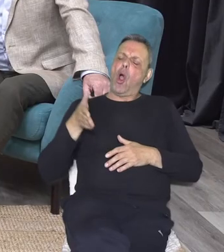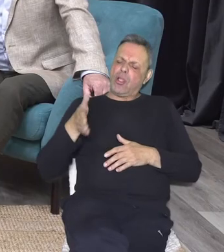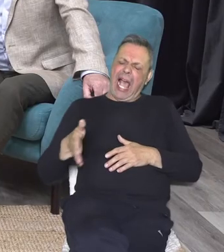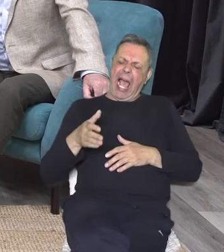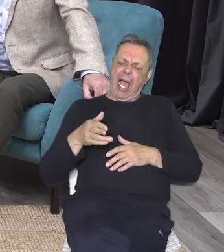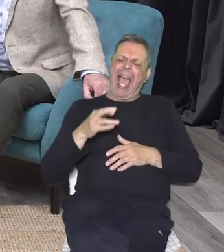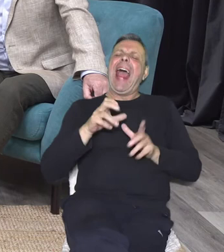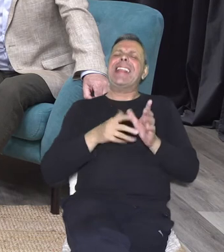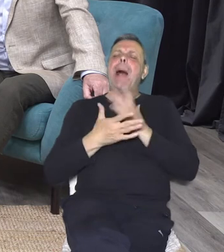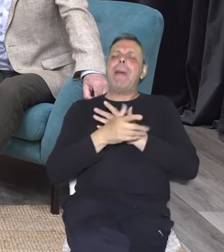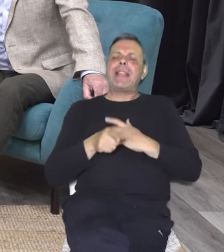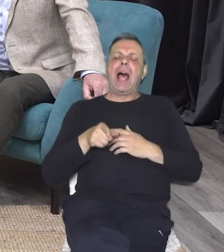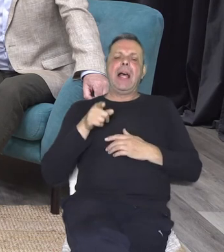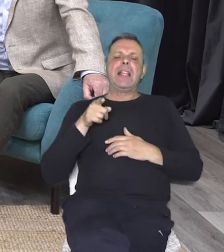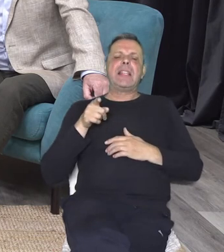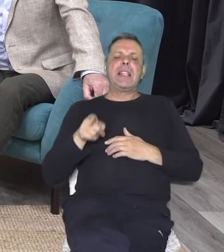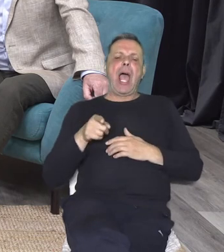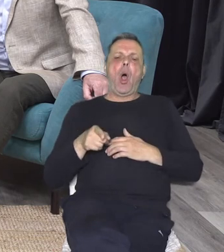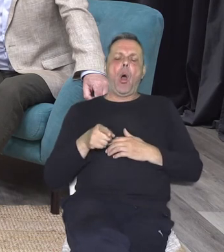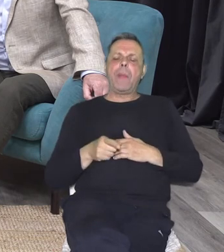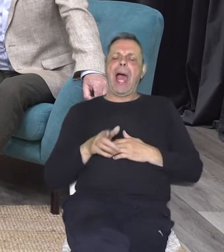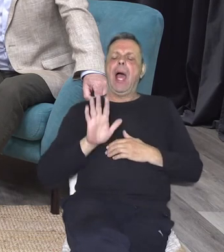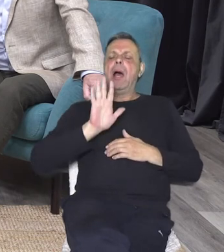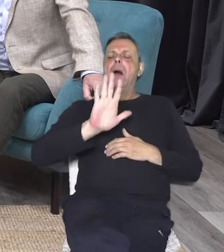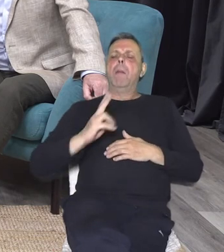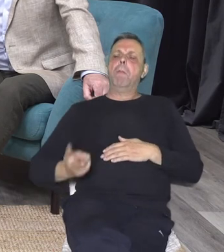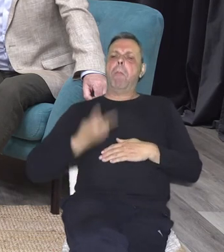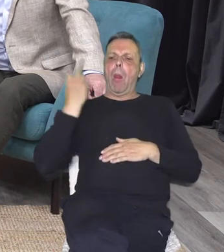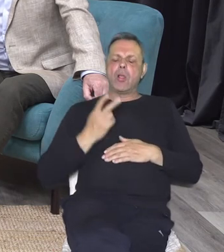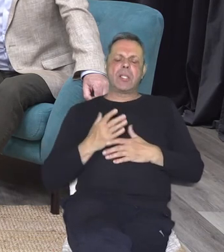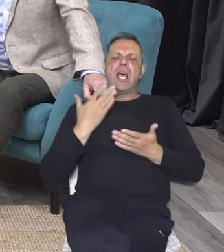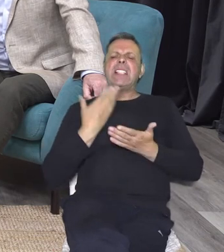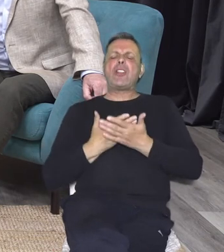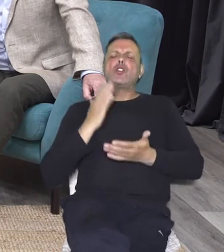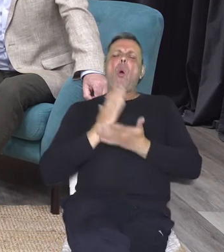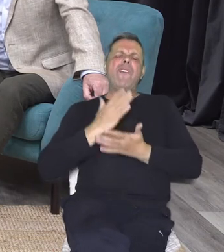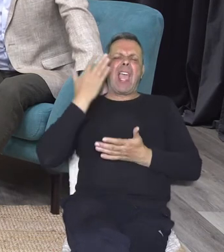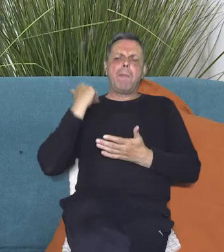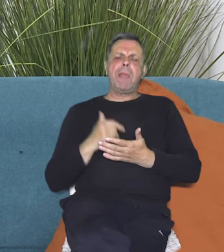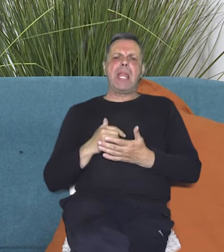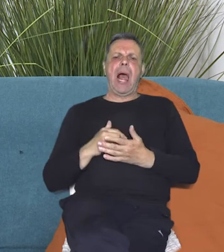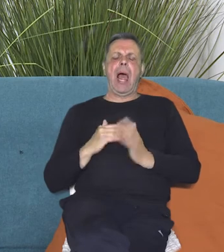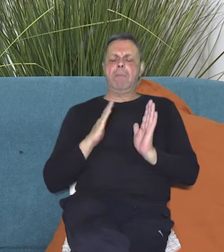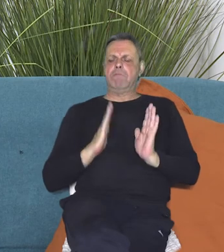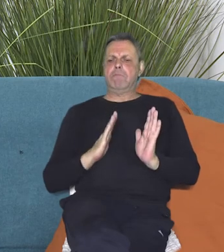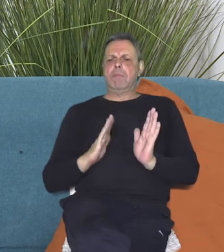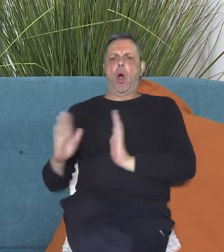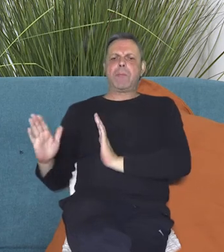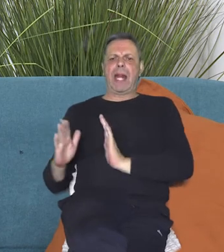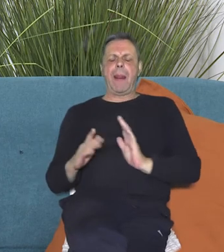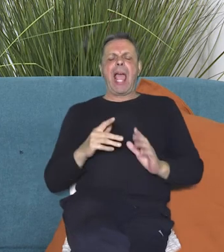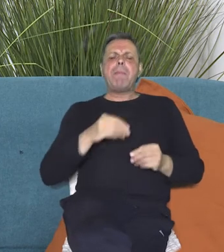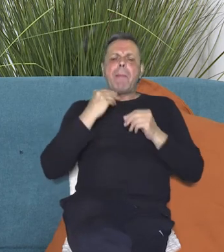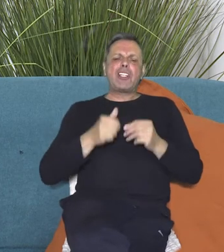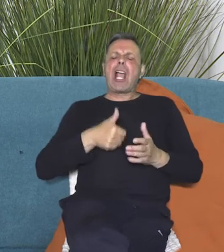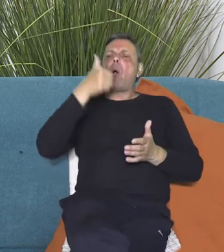govorio za nju da je ona his pride, njegov ponos, zato što je oduvijek bila nevjerojatno odmjerena. Ima